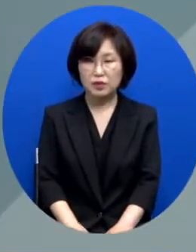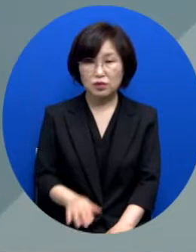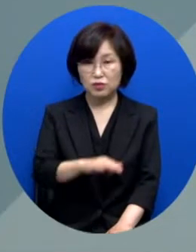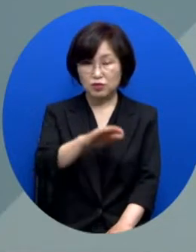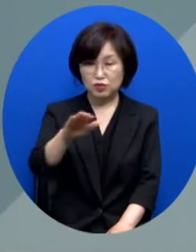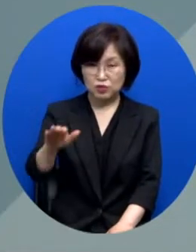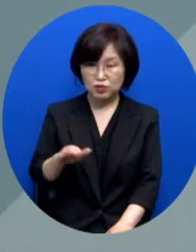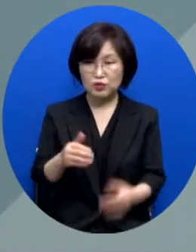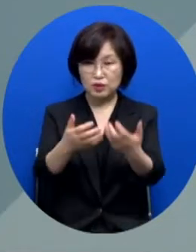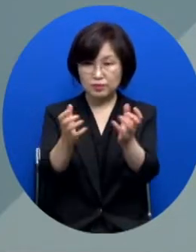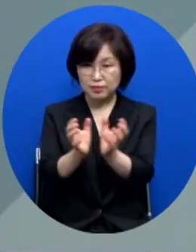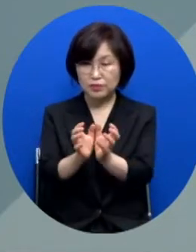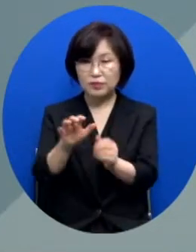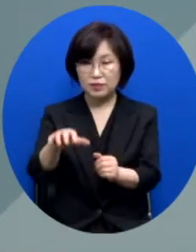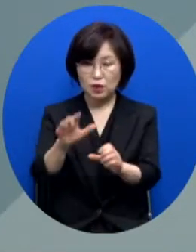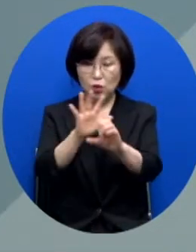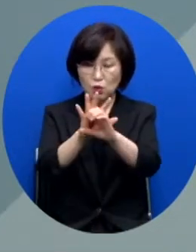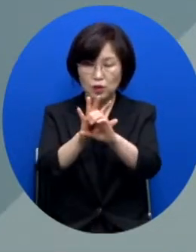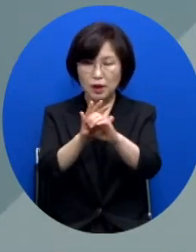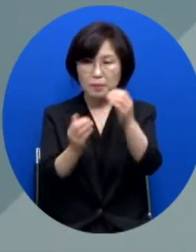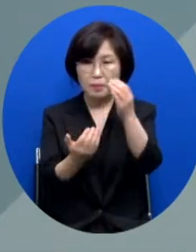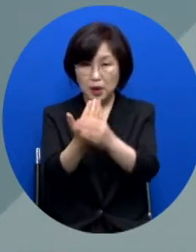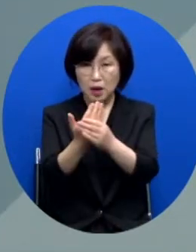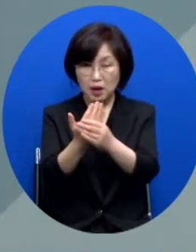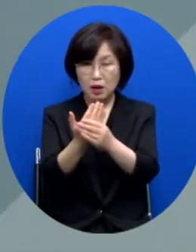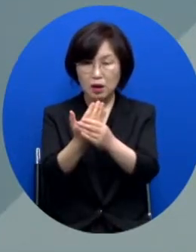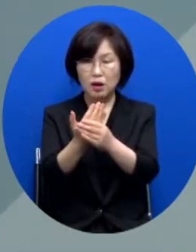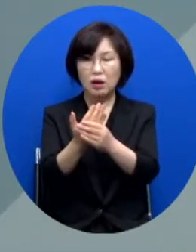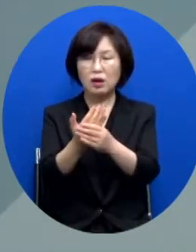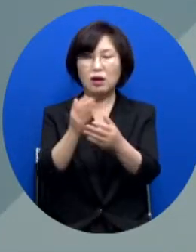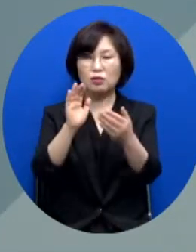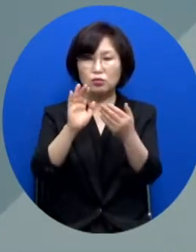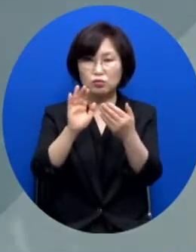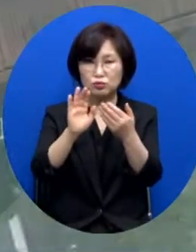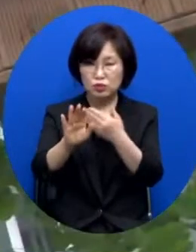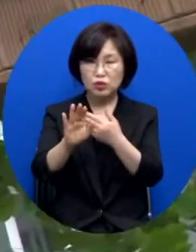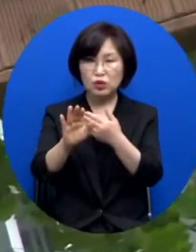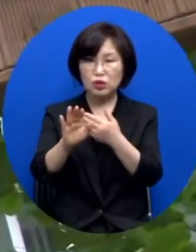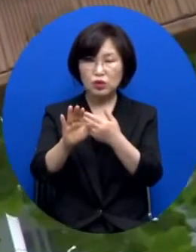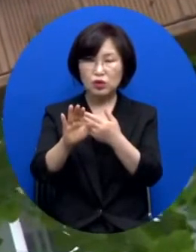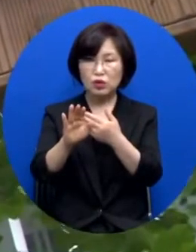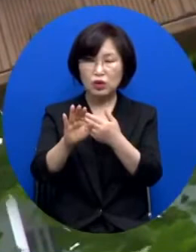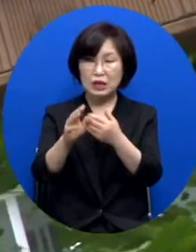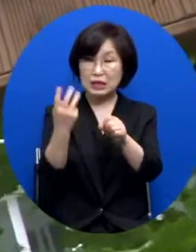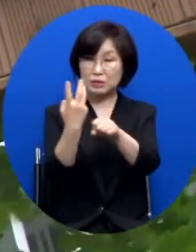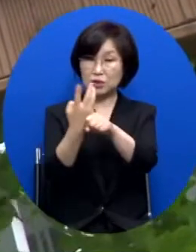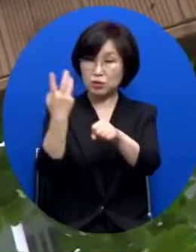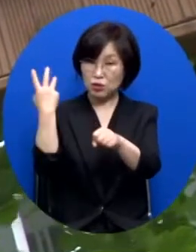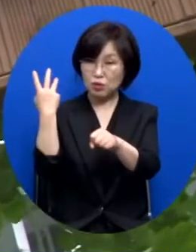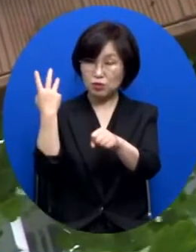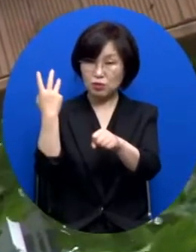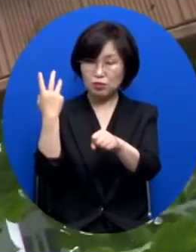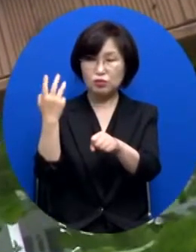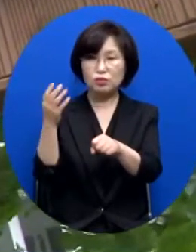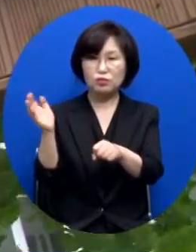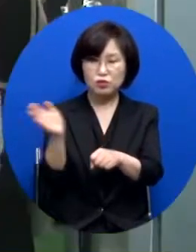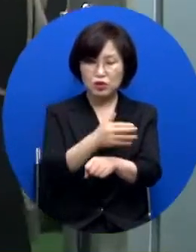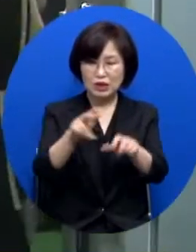무료급식소는요, 코로나가 발생된 그 다음 주부터 지금으로부터 한 3년 전부터 지금